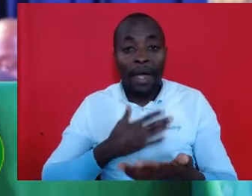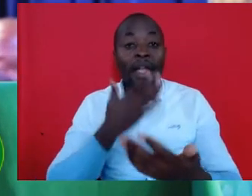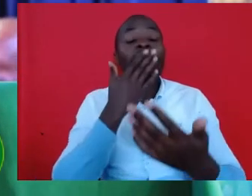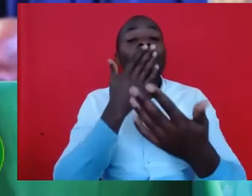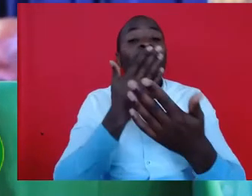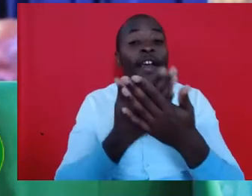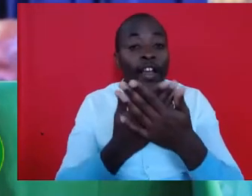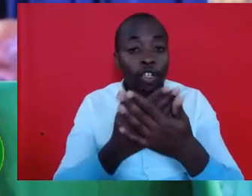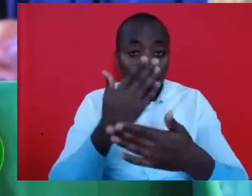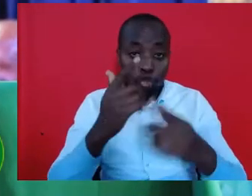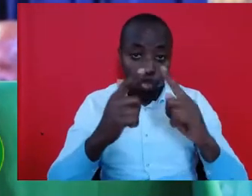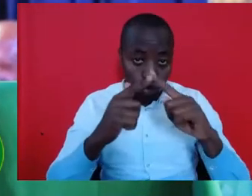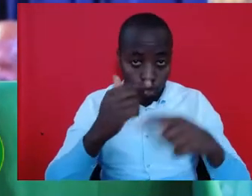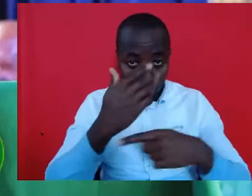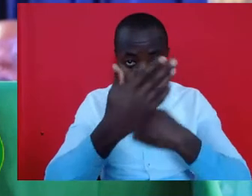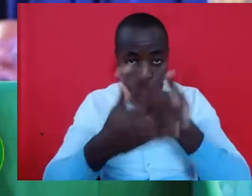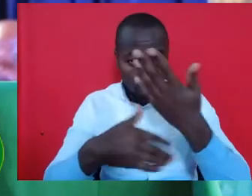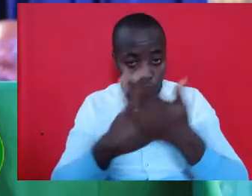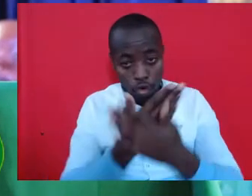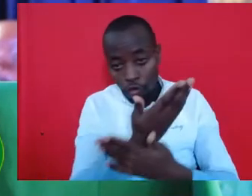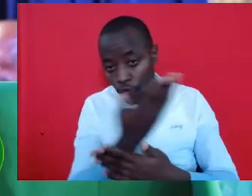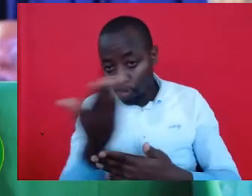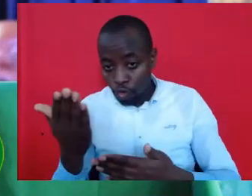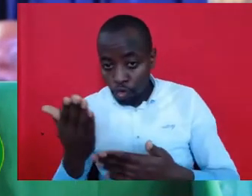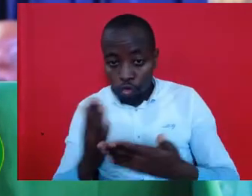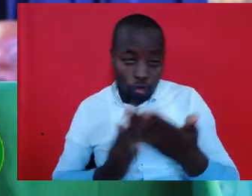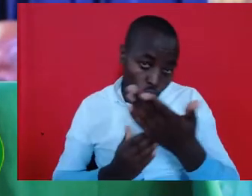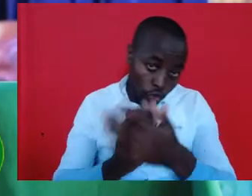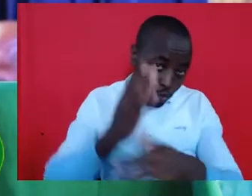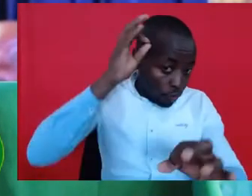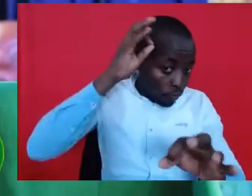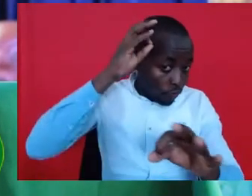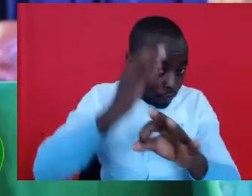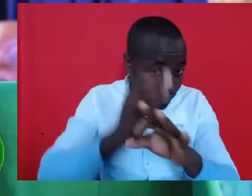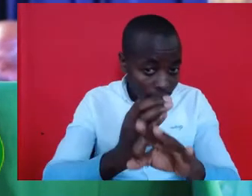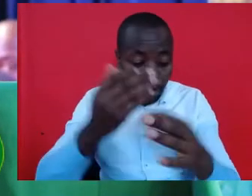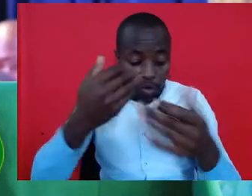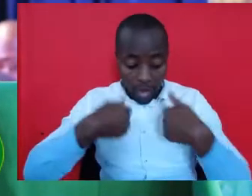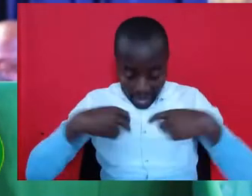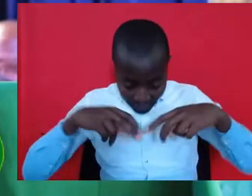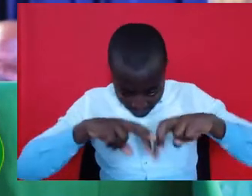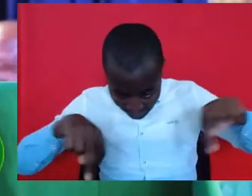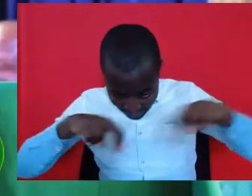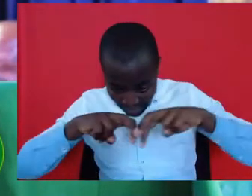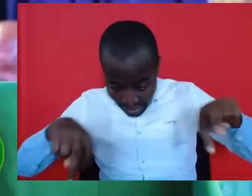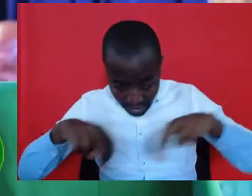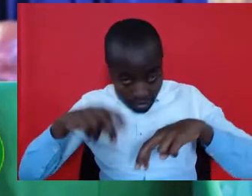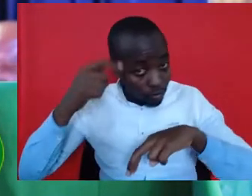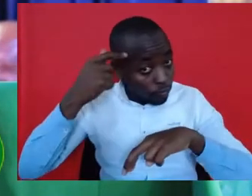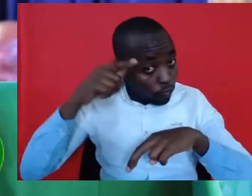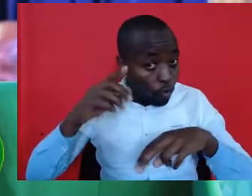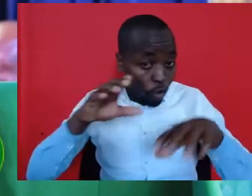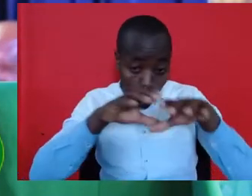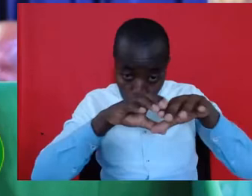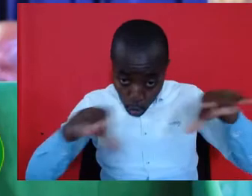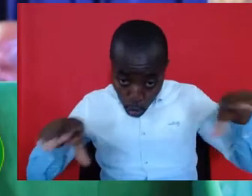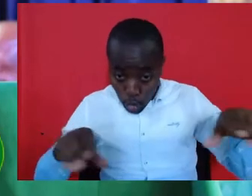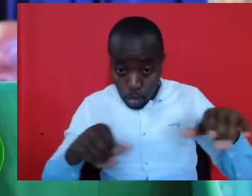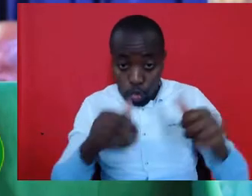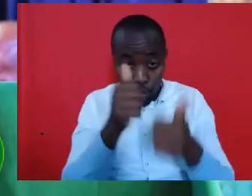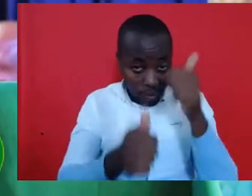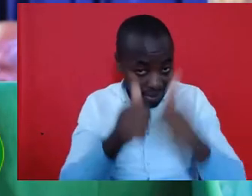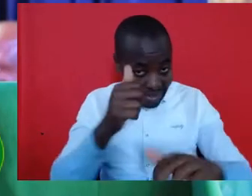imani mmekwea mlima mkatafuta mbao na sio kazi rahisi,